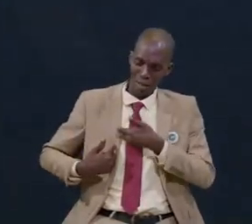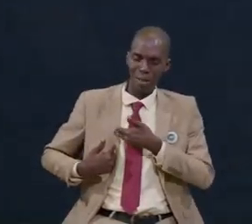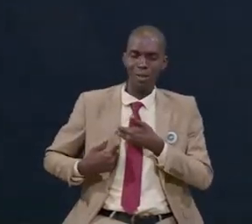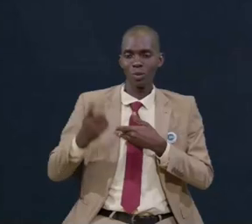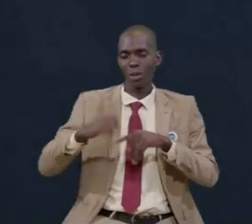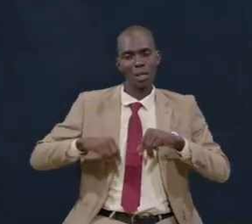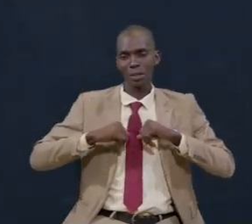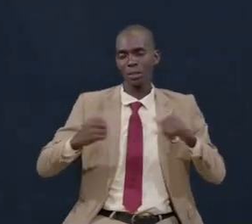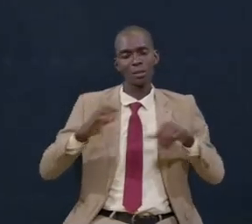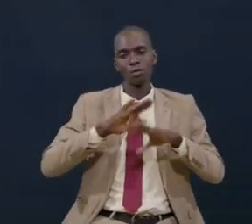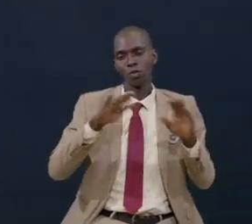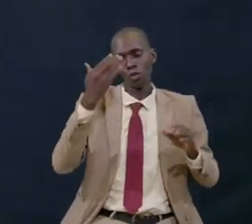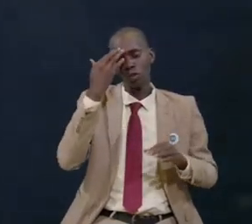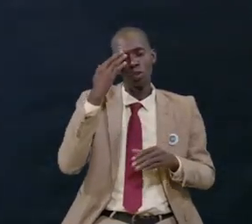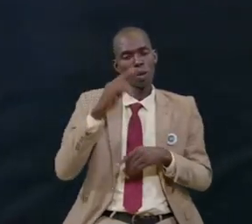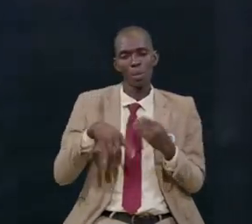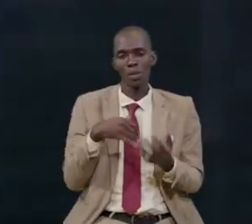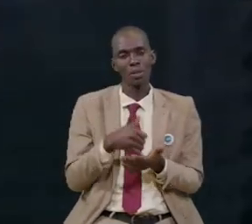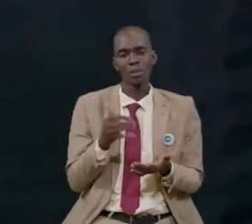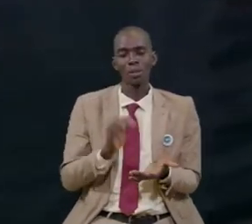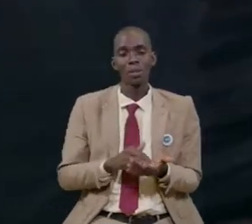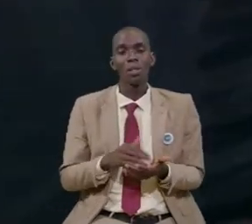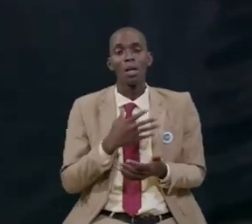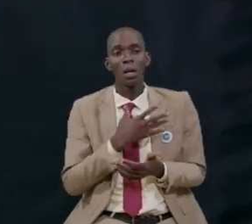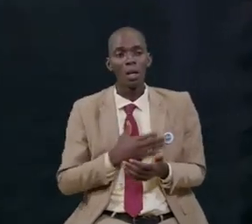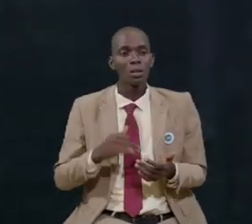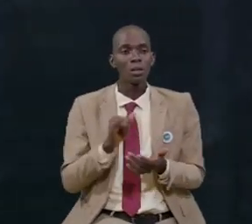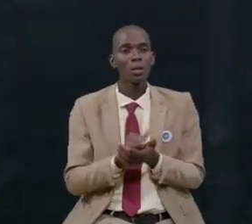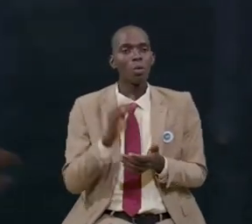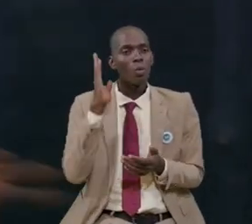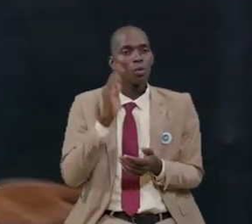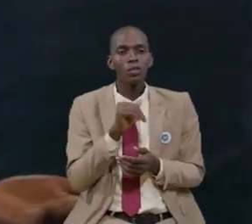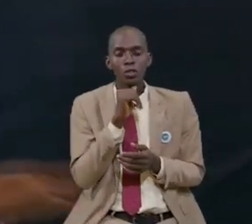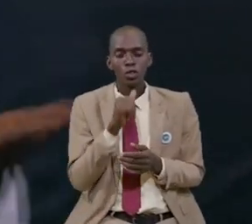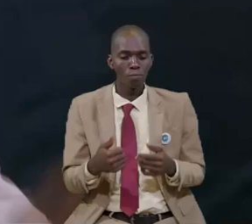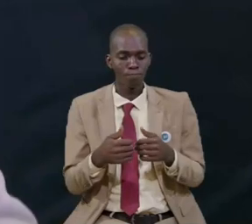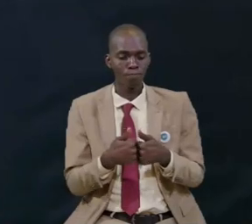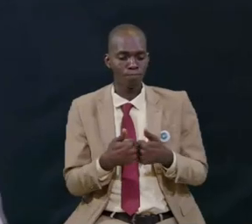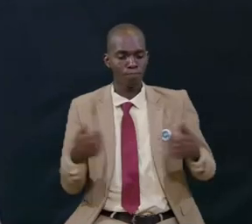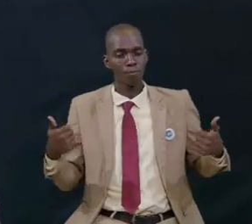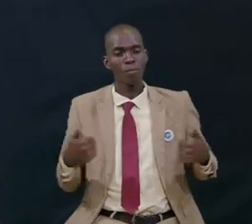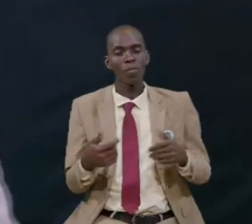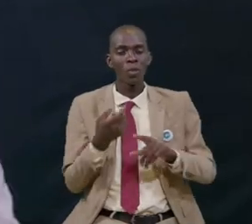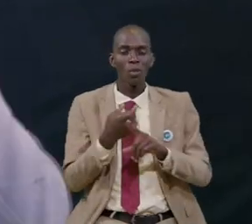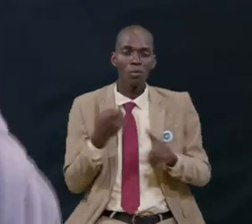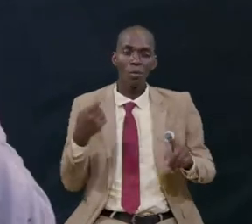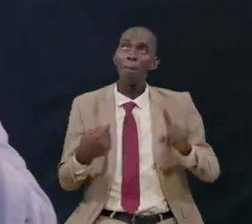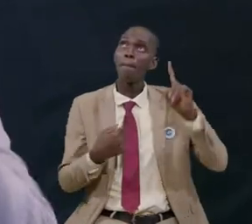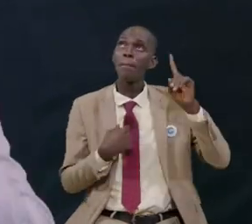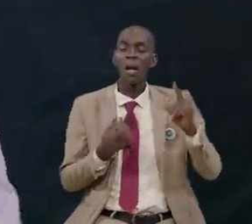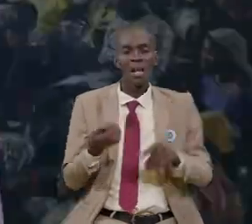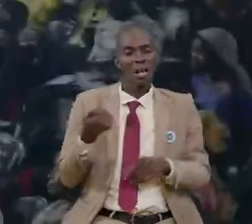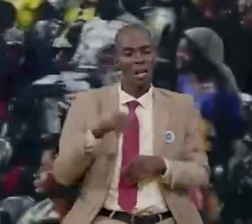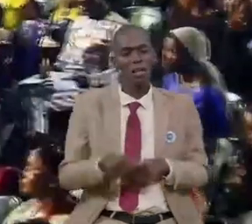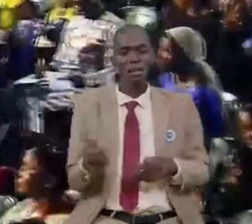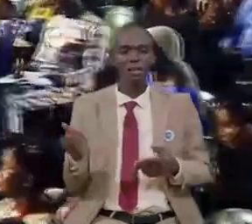dit, ils ne vont pas s'éloigner de moi, ils ne vont plus m'abandonner. C'est la nouvelle alliance qu'il